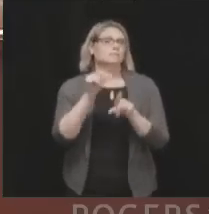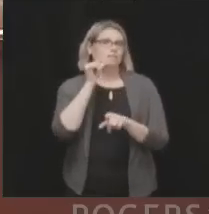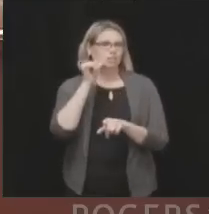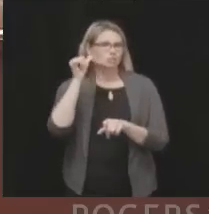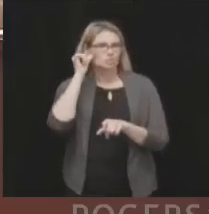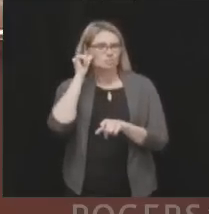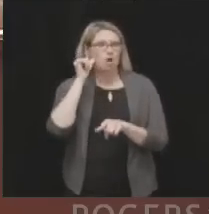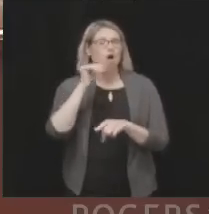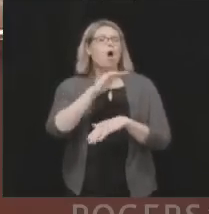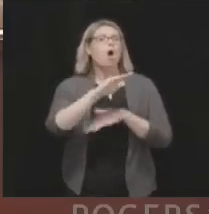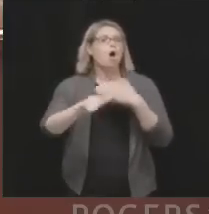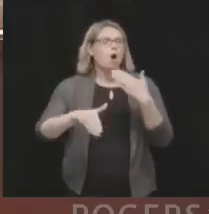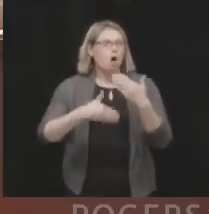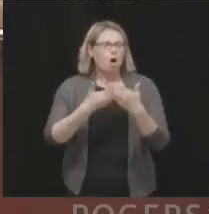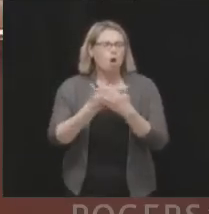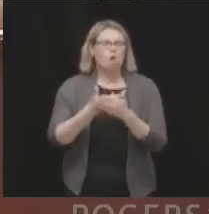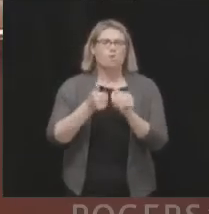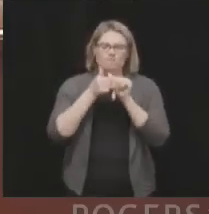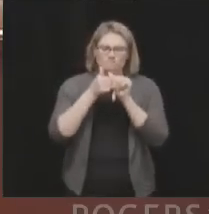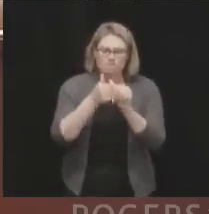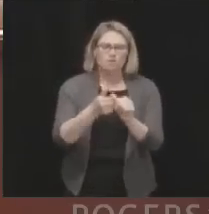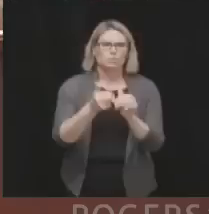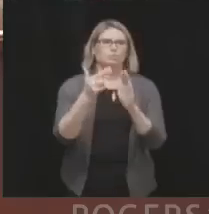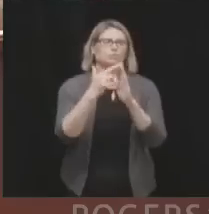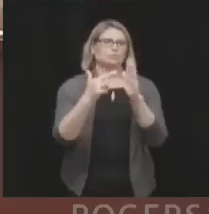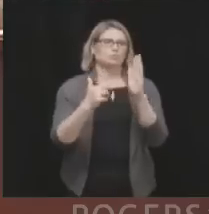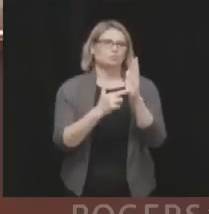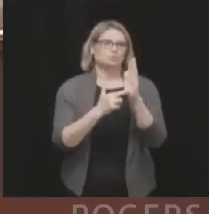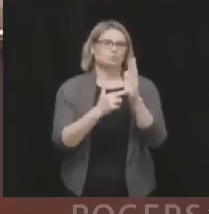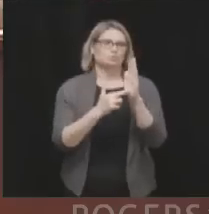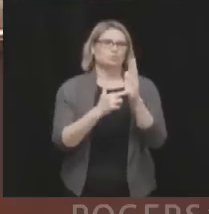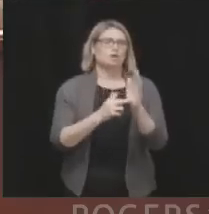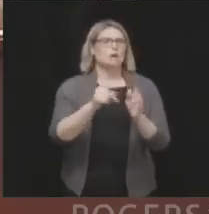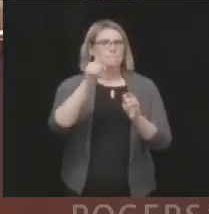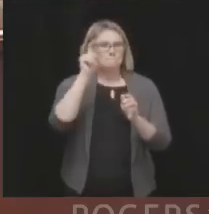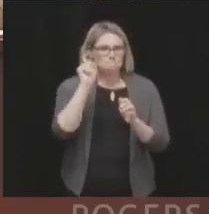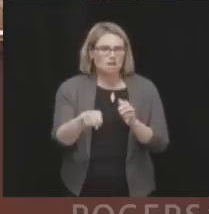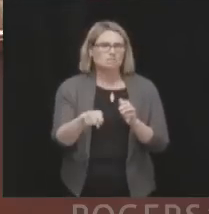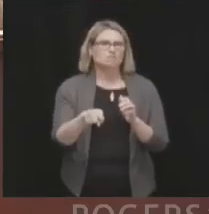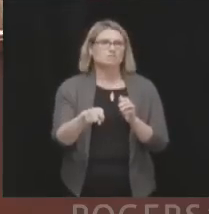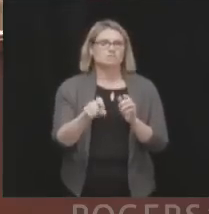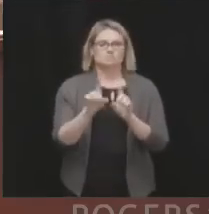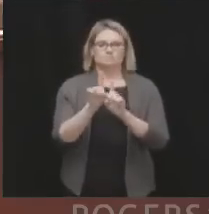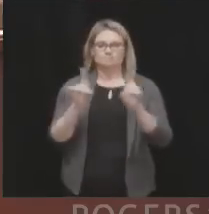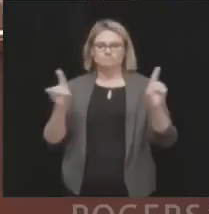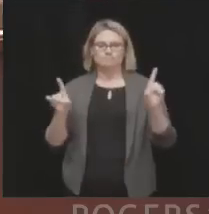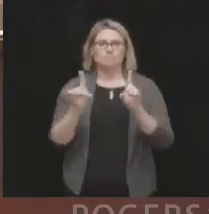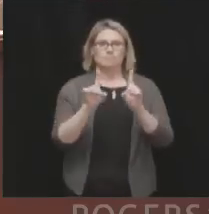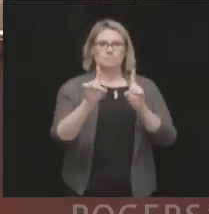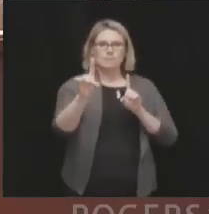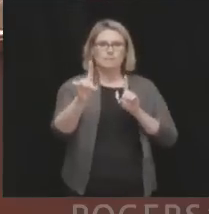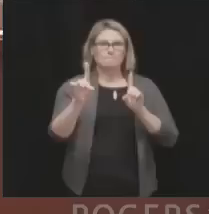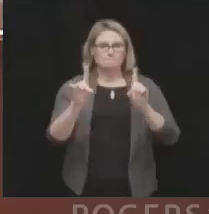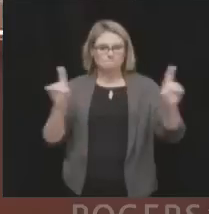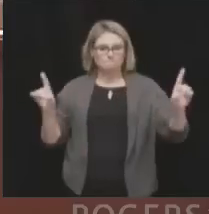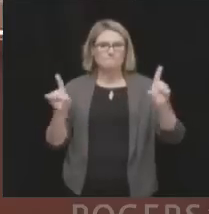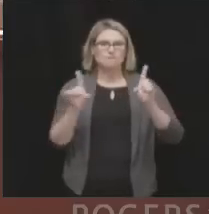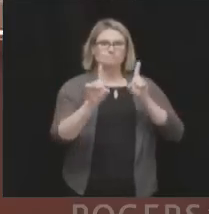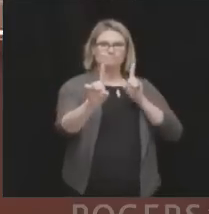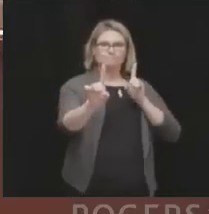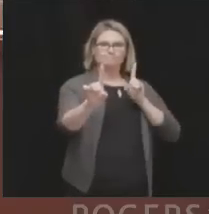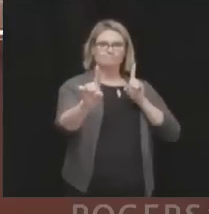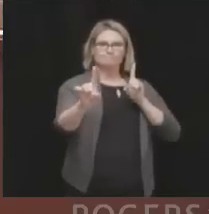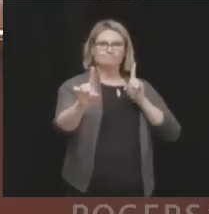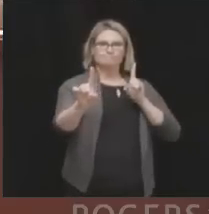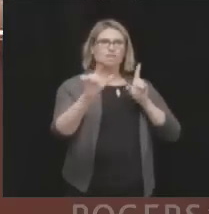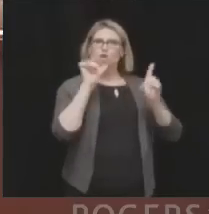and others, it is strongly recommended that you wear a non-medical mask, known as a community face mask, that covers your mouth and nose.